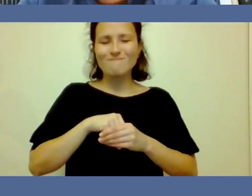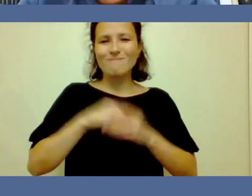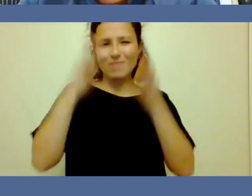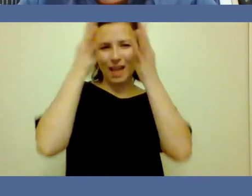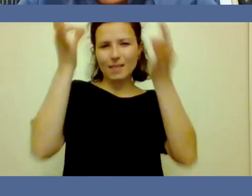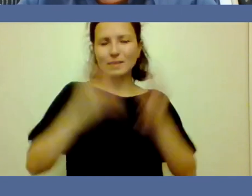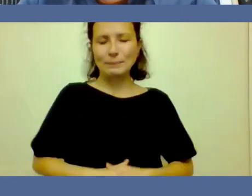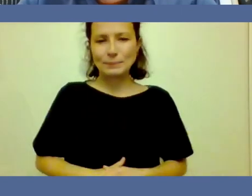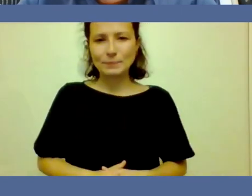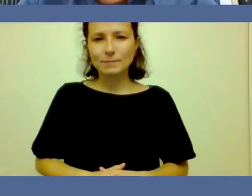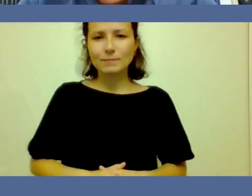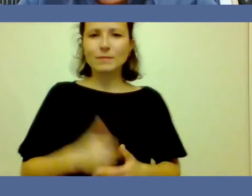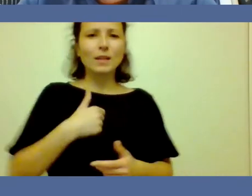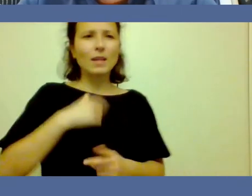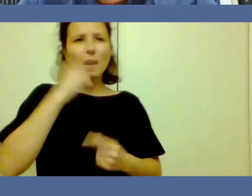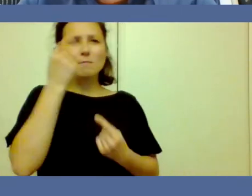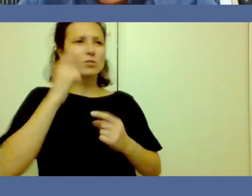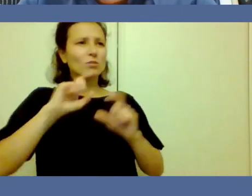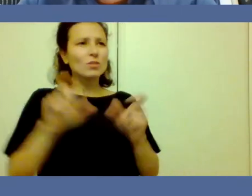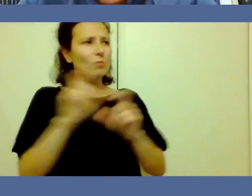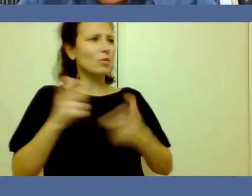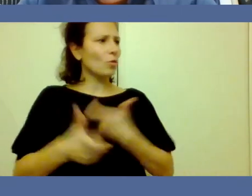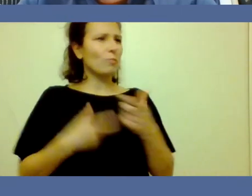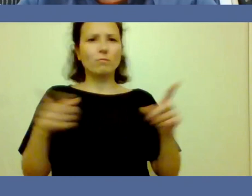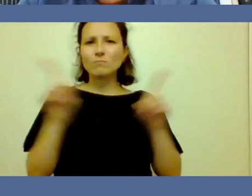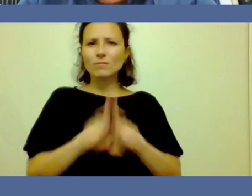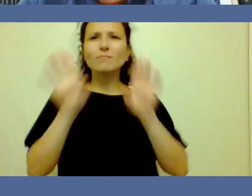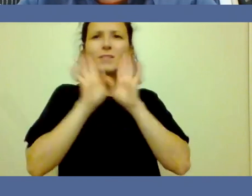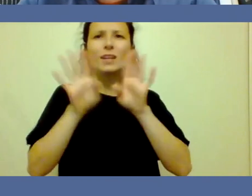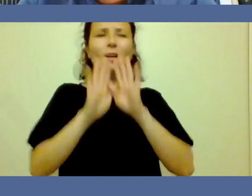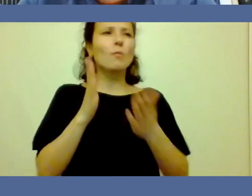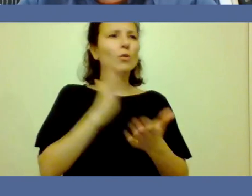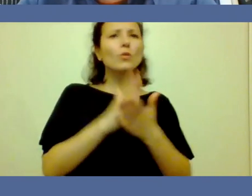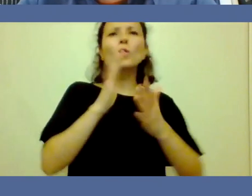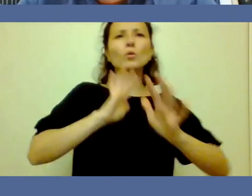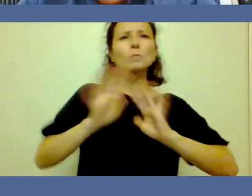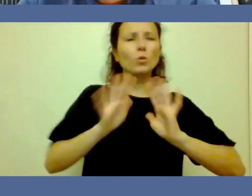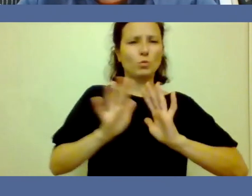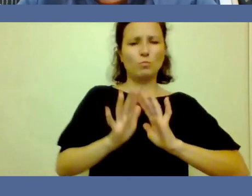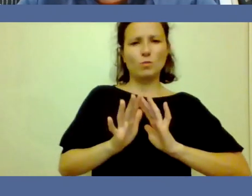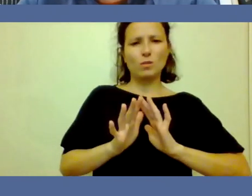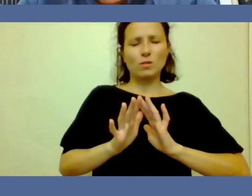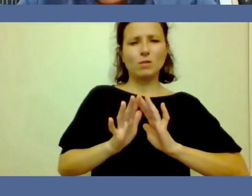Ja myślę, że ja cały czas robię to samo. To znaczy tylko medium się zmieniło. Więc...